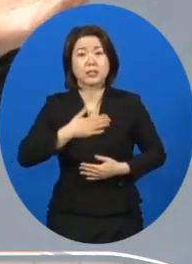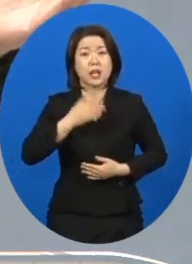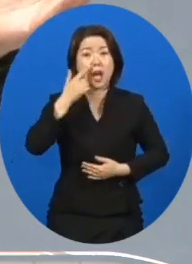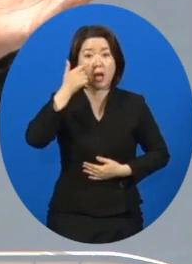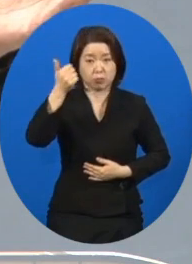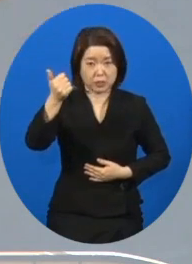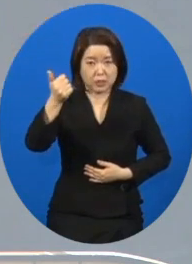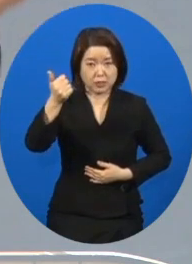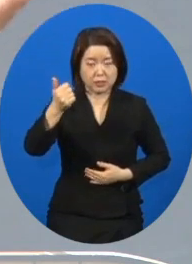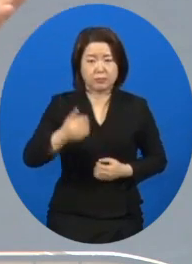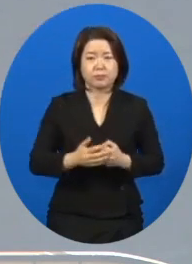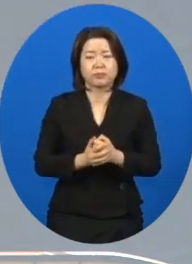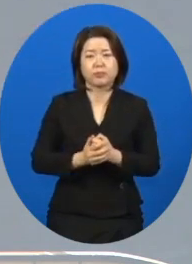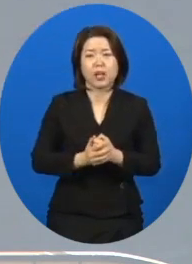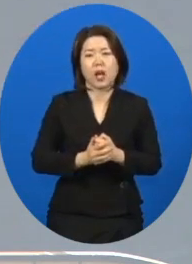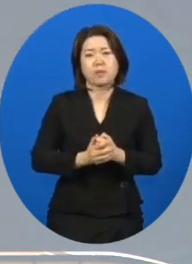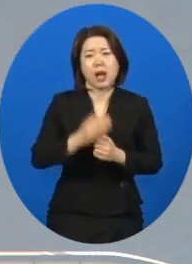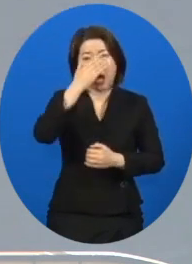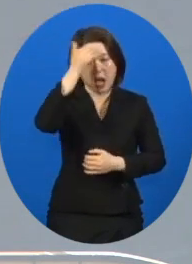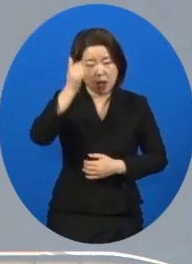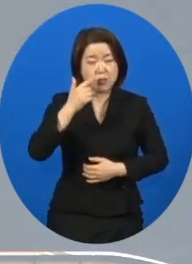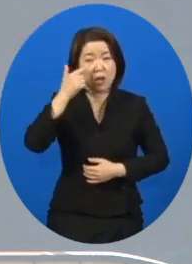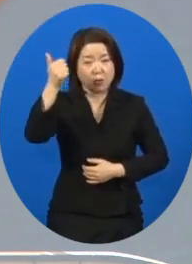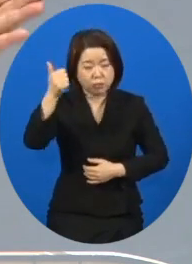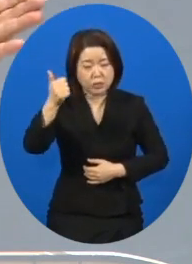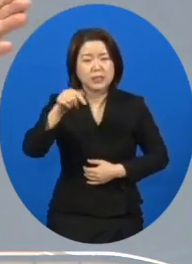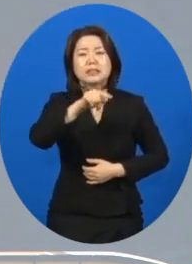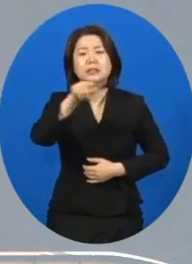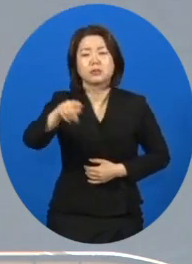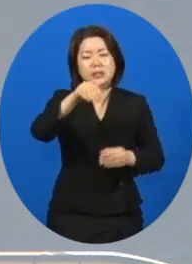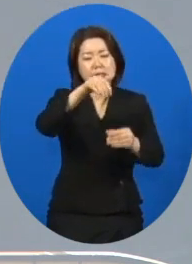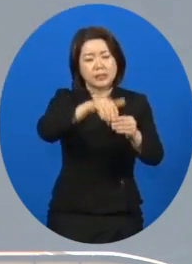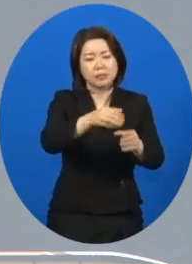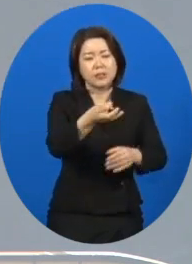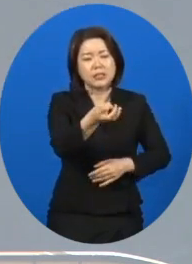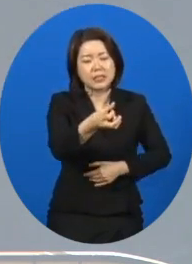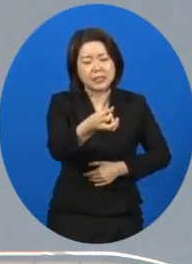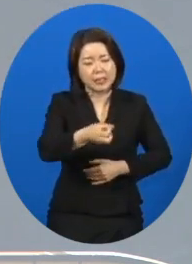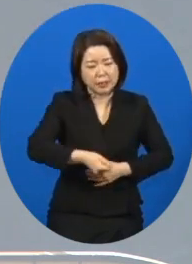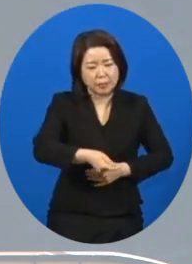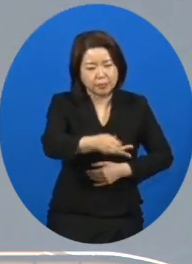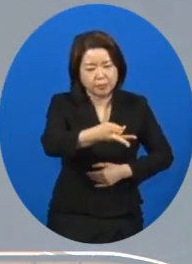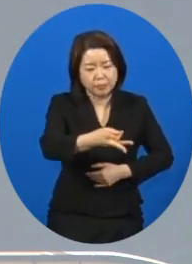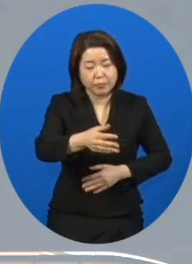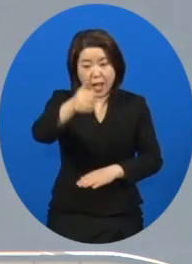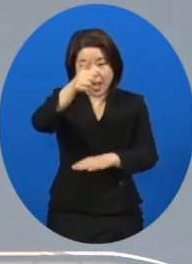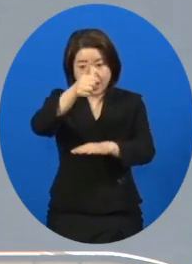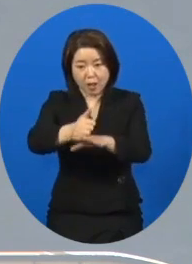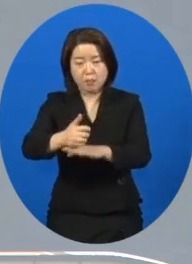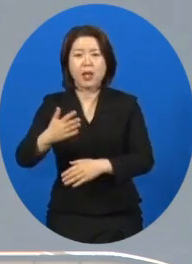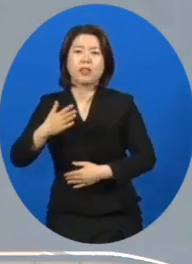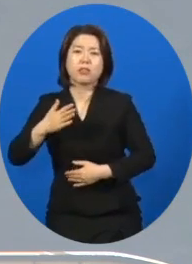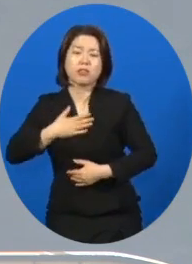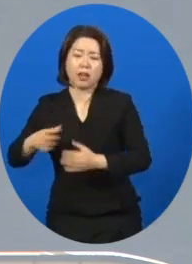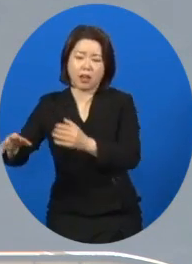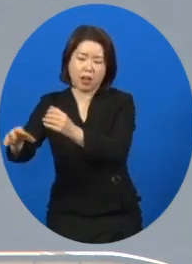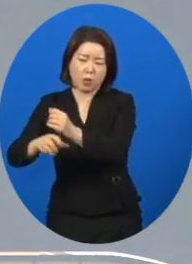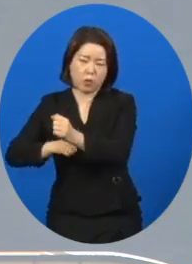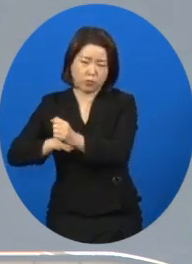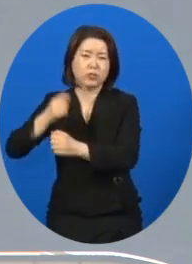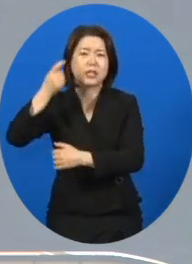부친 그분들의 심은 씨앗의 열매를 제가 거두는구나 그런